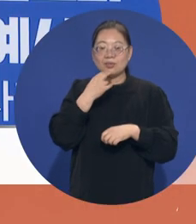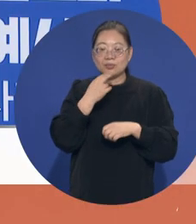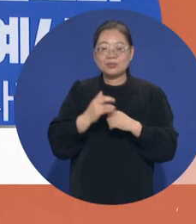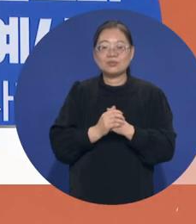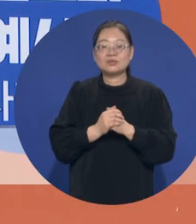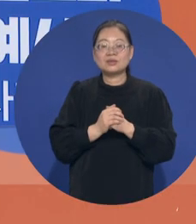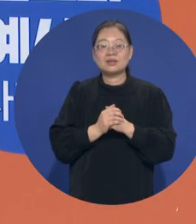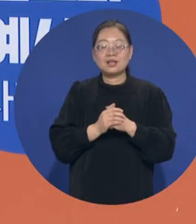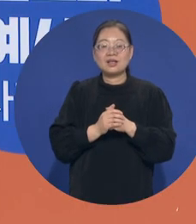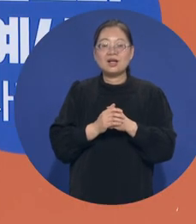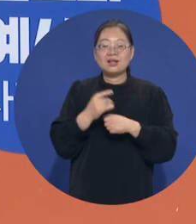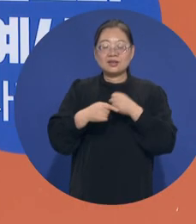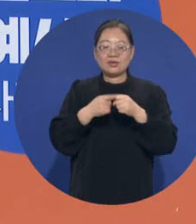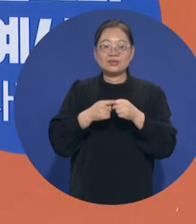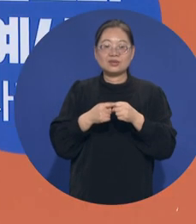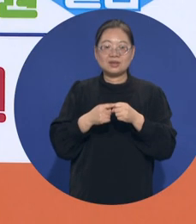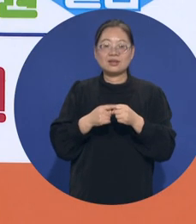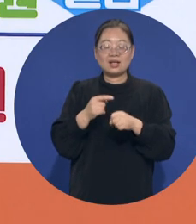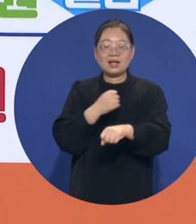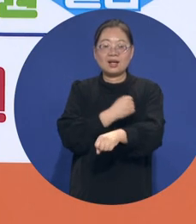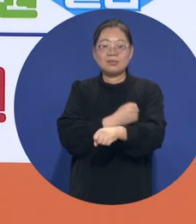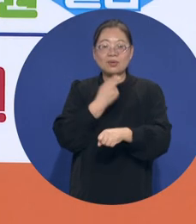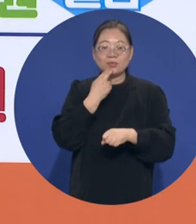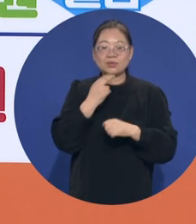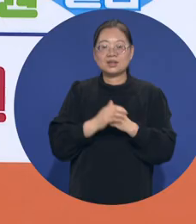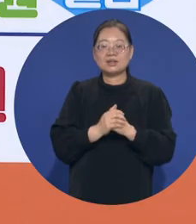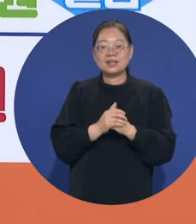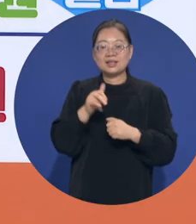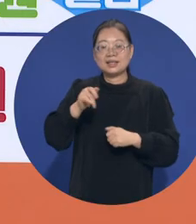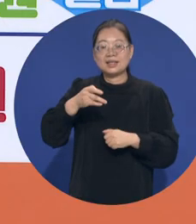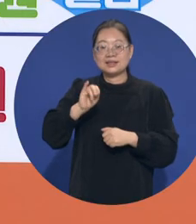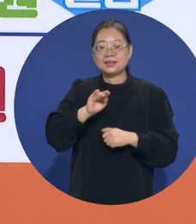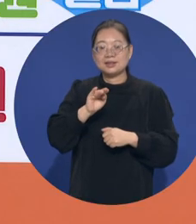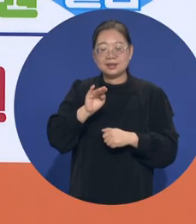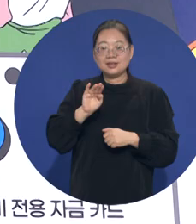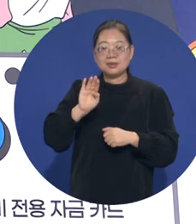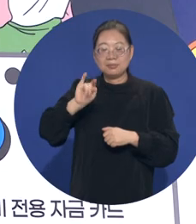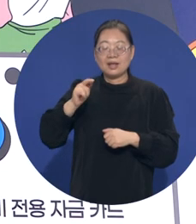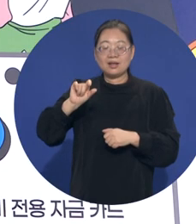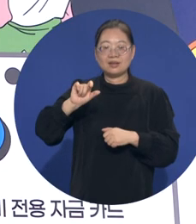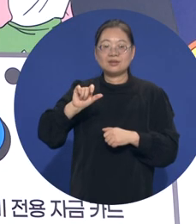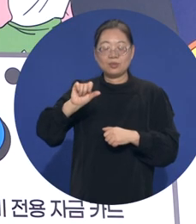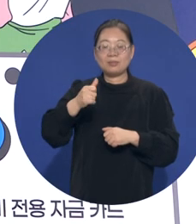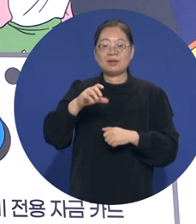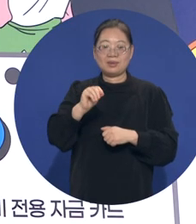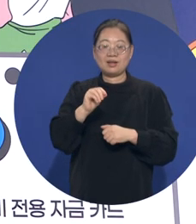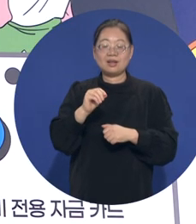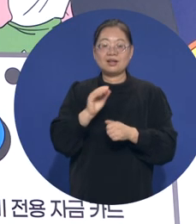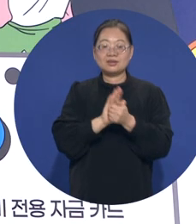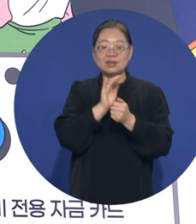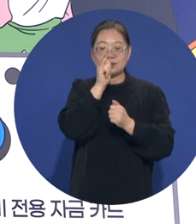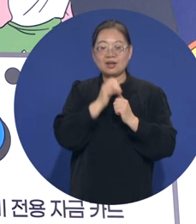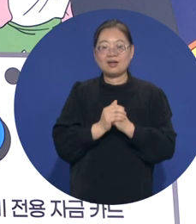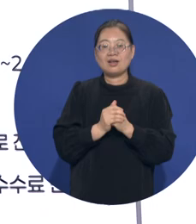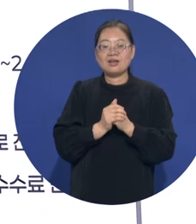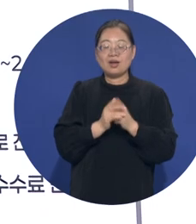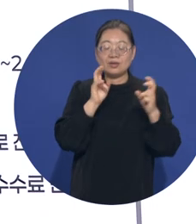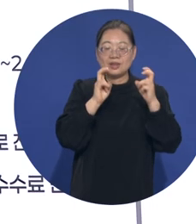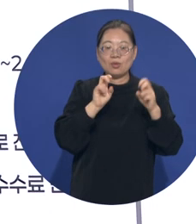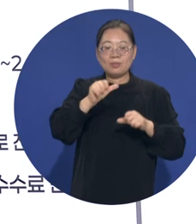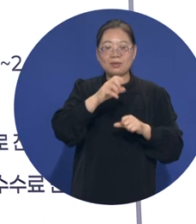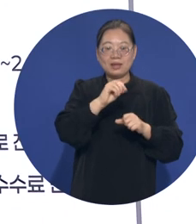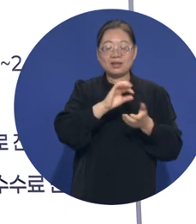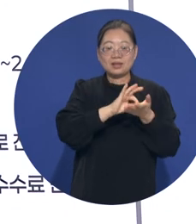세액 공제는 물론 최대 50만 원의 캐시백을 받을 수 있습니다. 도내 소상공인 2만여 명이 업체당 최대 500만 원까지 쓸수